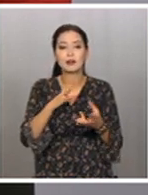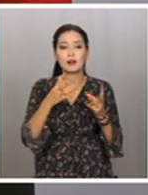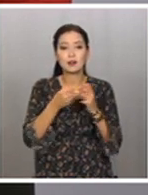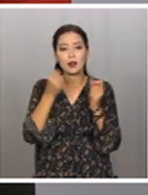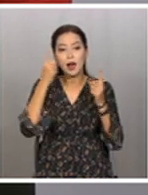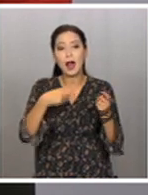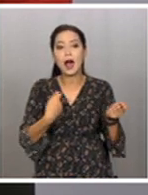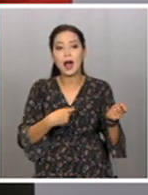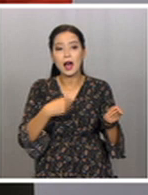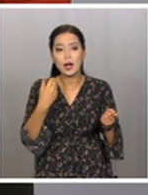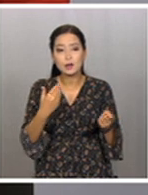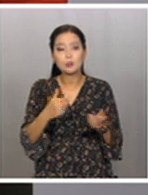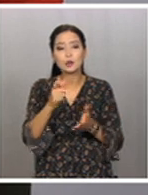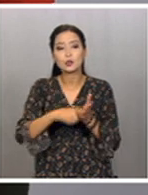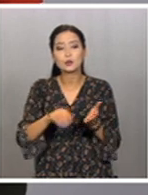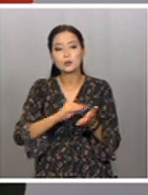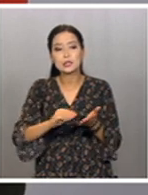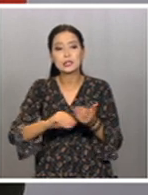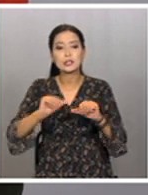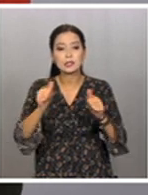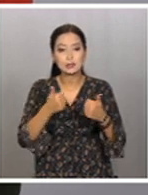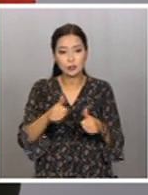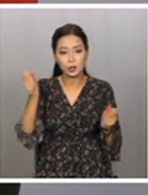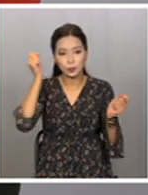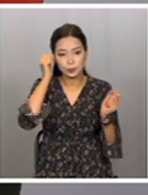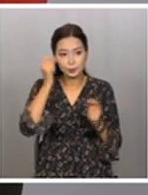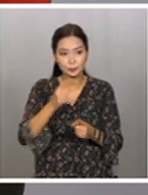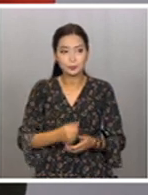Айтысты сюжеттік желілерге бөліп оқимыз.